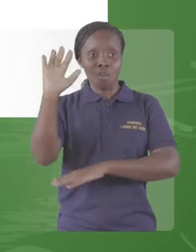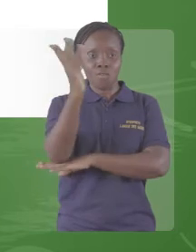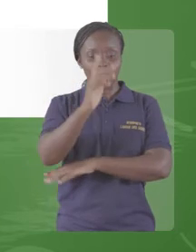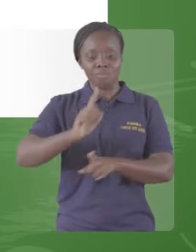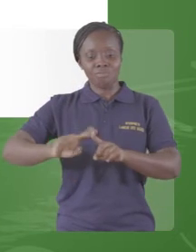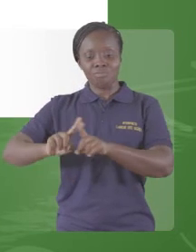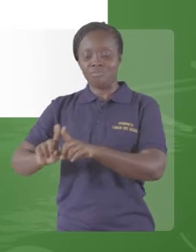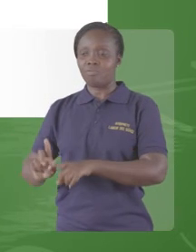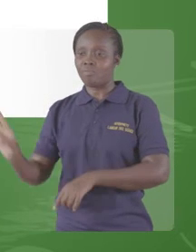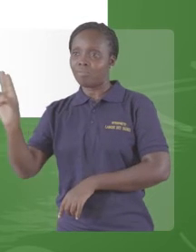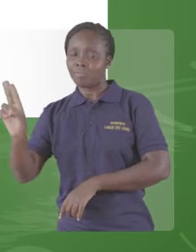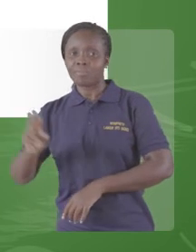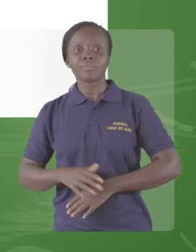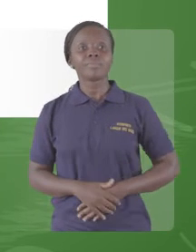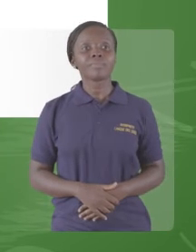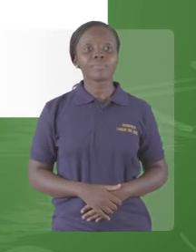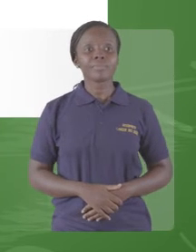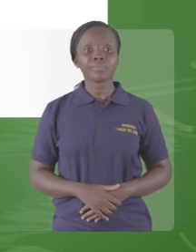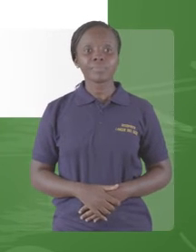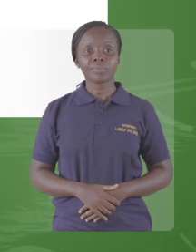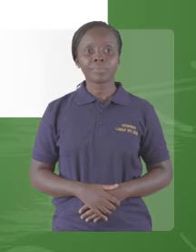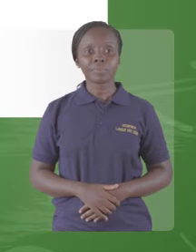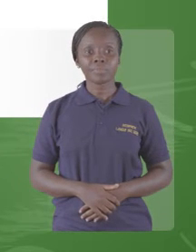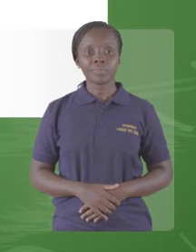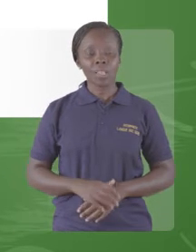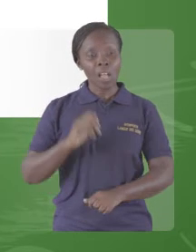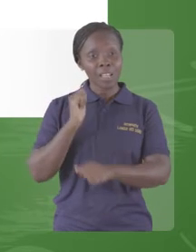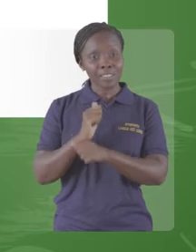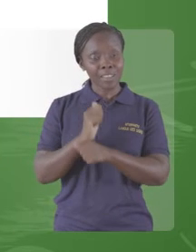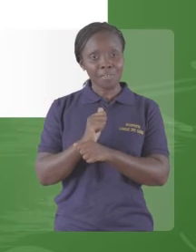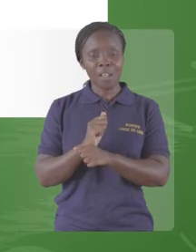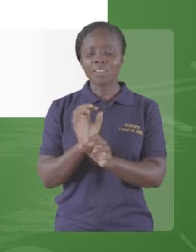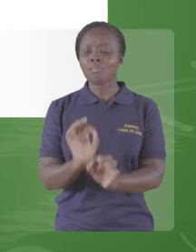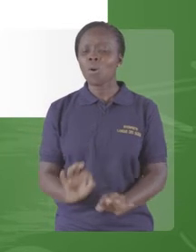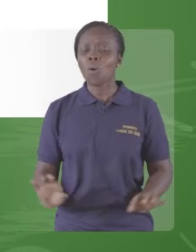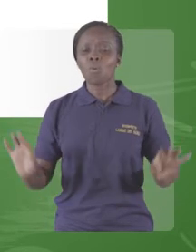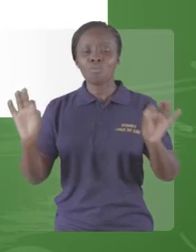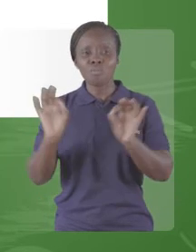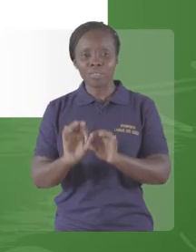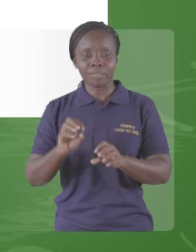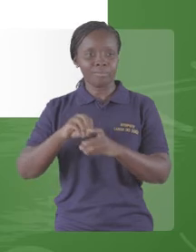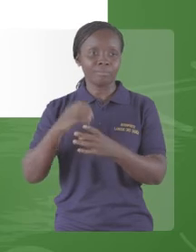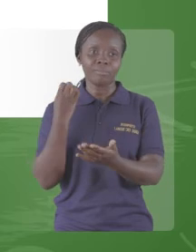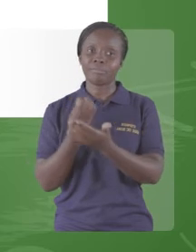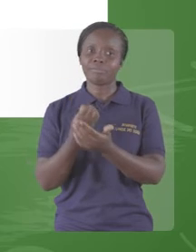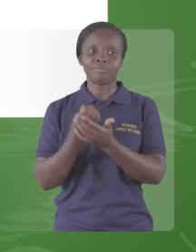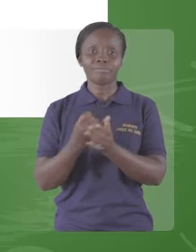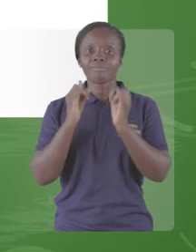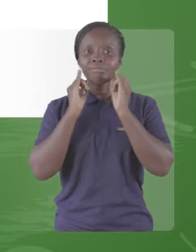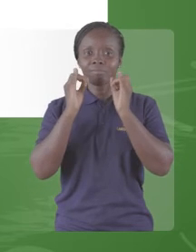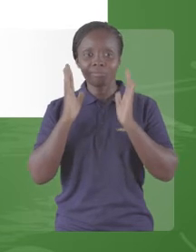usages. Cette activité joue un rôle important dans l'économie